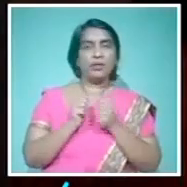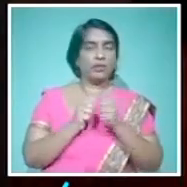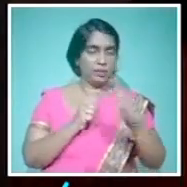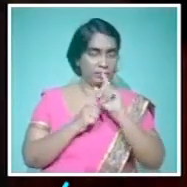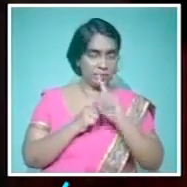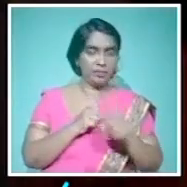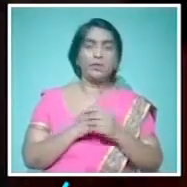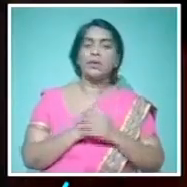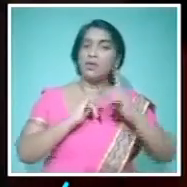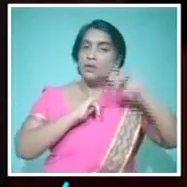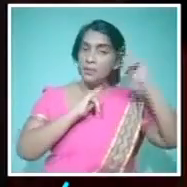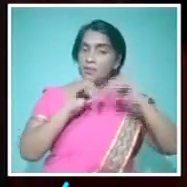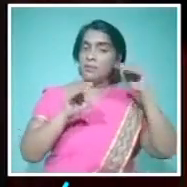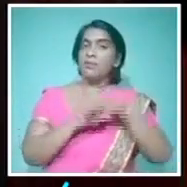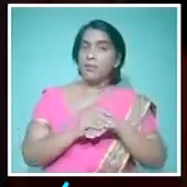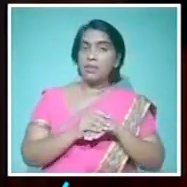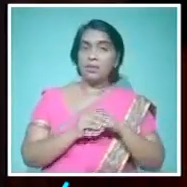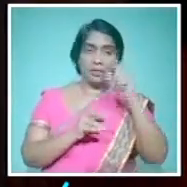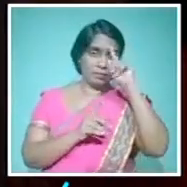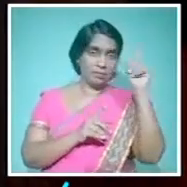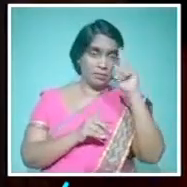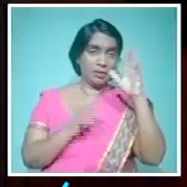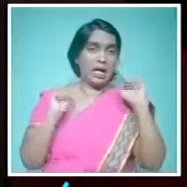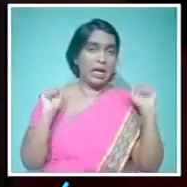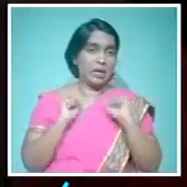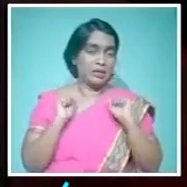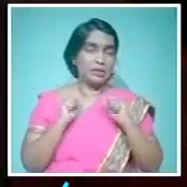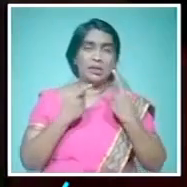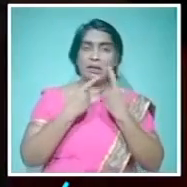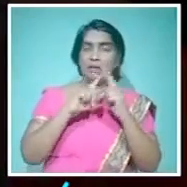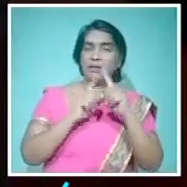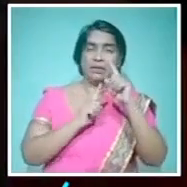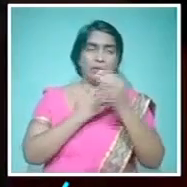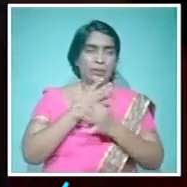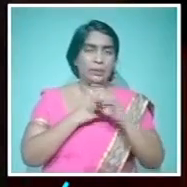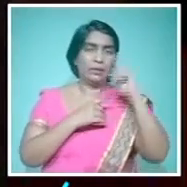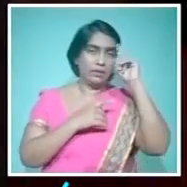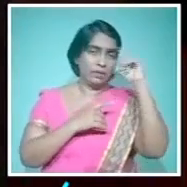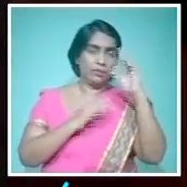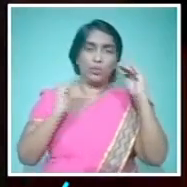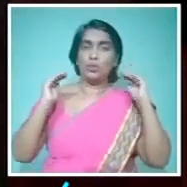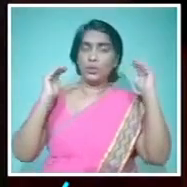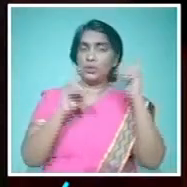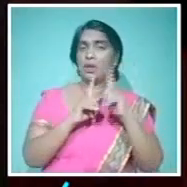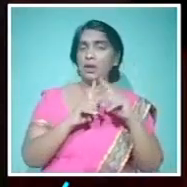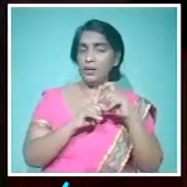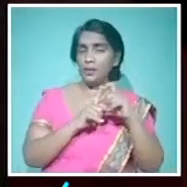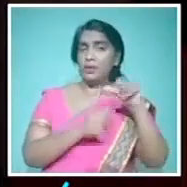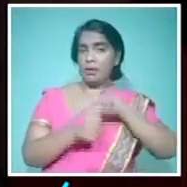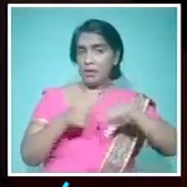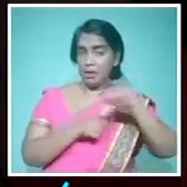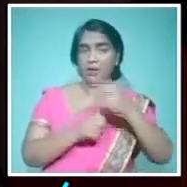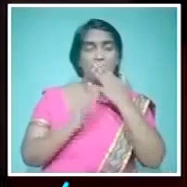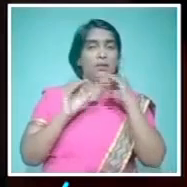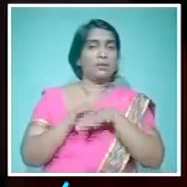अतर विश्वविद्यालय तुल मद्रव्य विशेषयेन अहिंसा अनिकुत मद्रव्य विश्वविद्यालय उषस अध्यापन आयतन